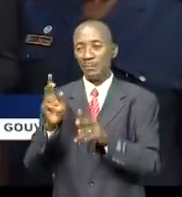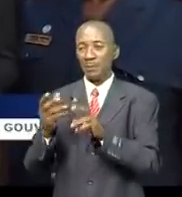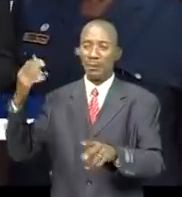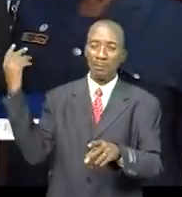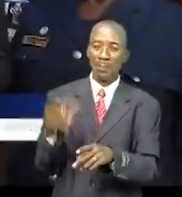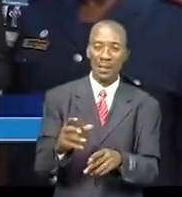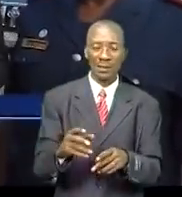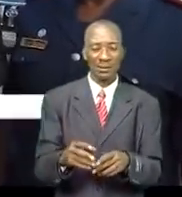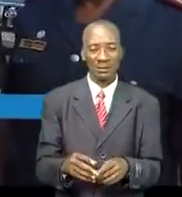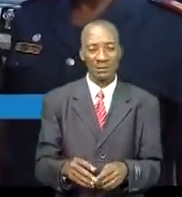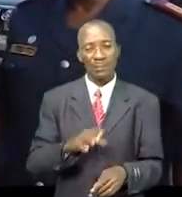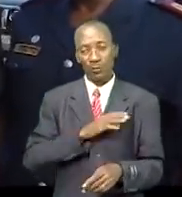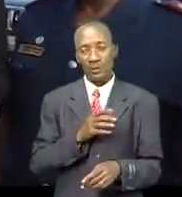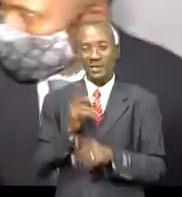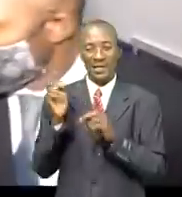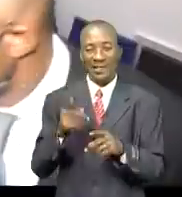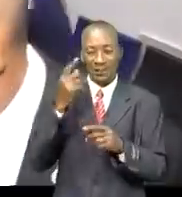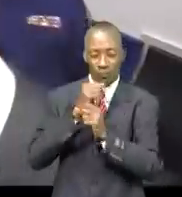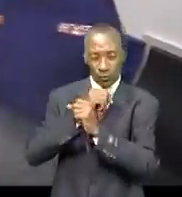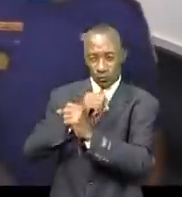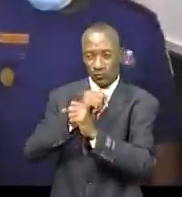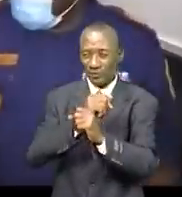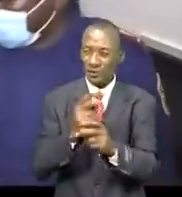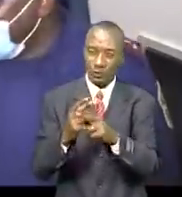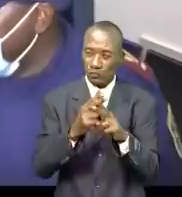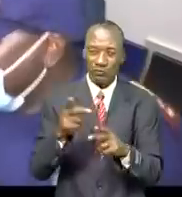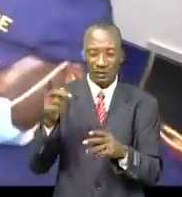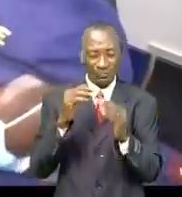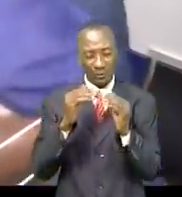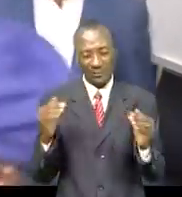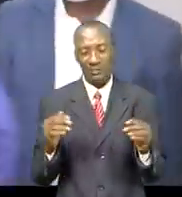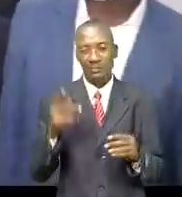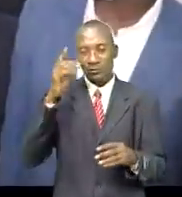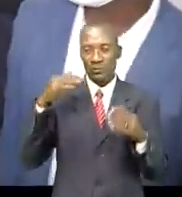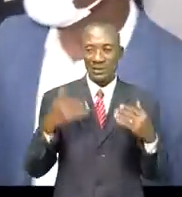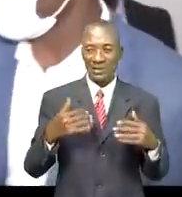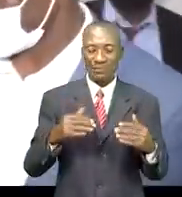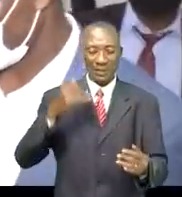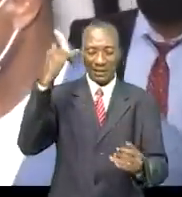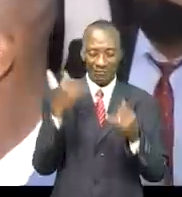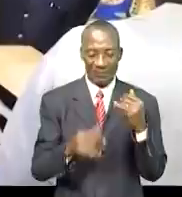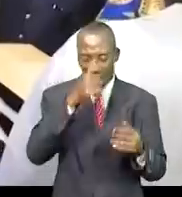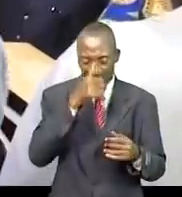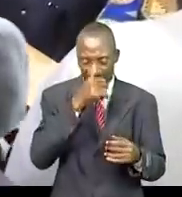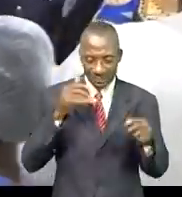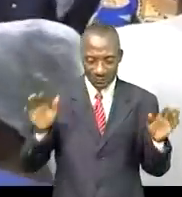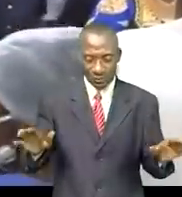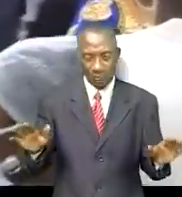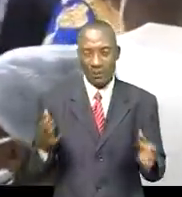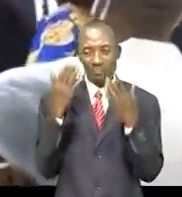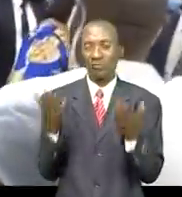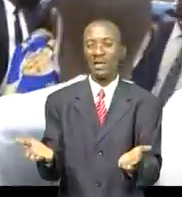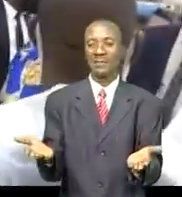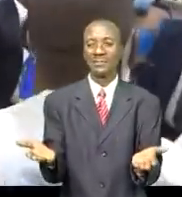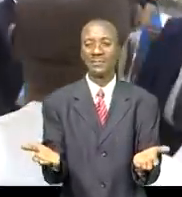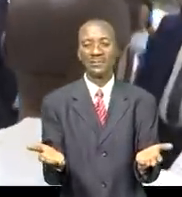sécuriser les autres compatriotes qui devaient célébrer la fin du Ramadan. C'est totalement inacceptable.